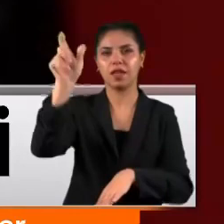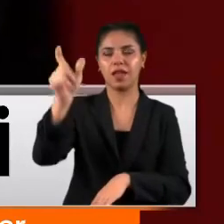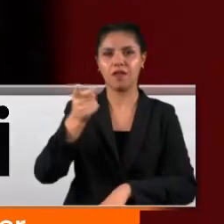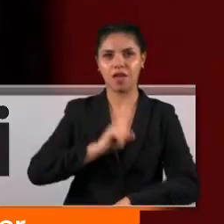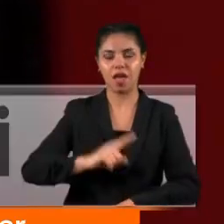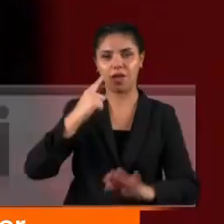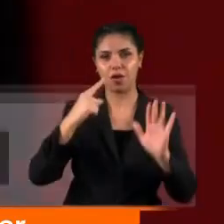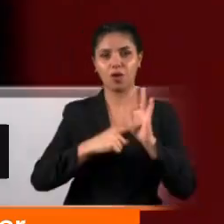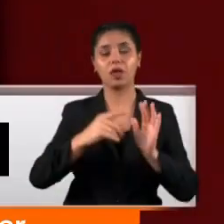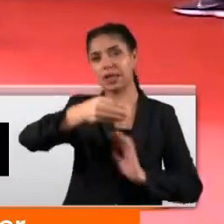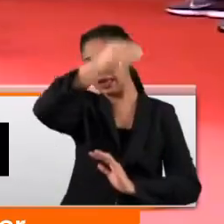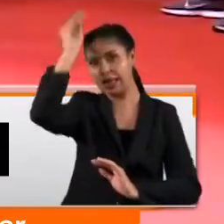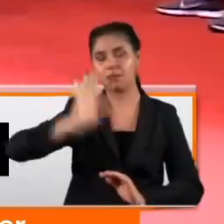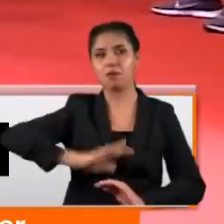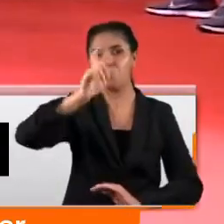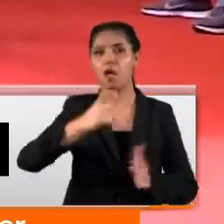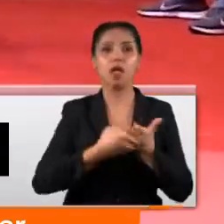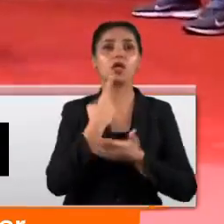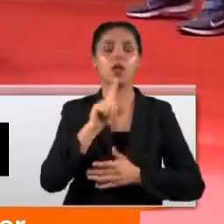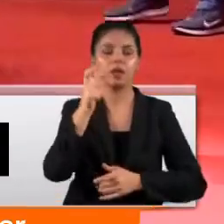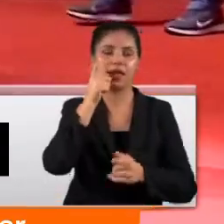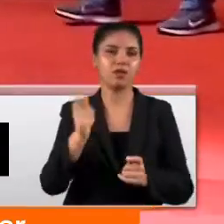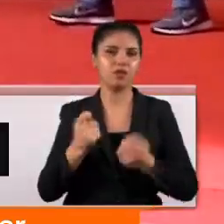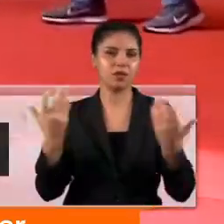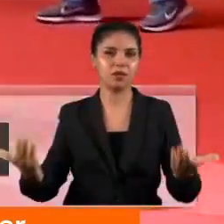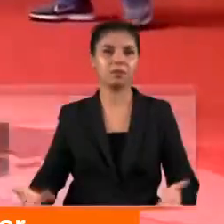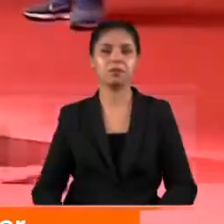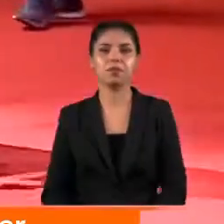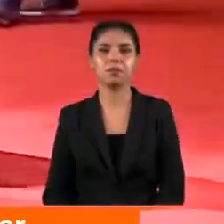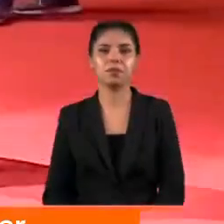imamoğlu'nun adını anması dikkat çekti